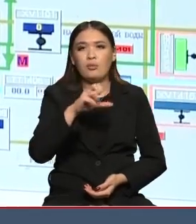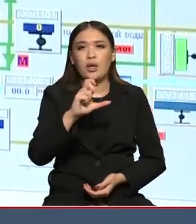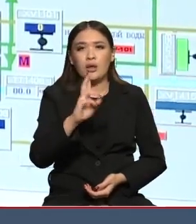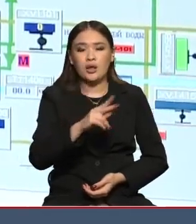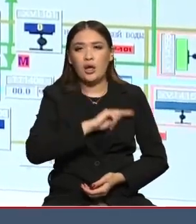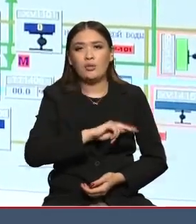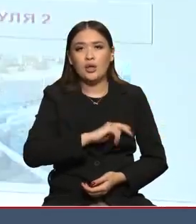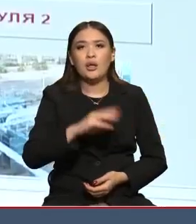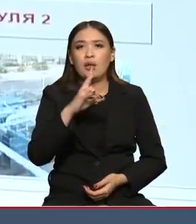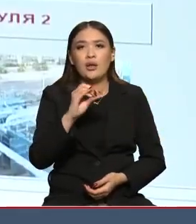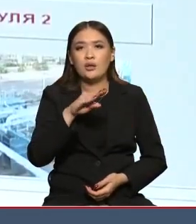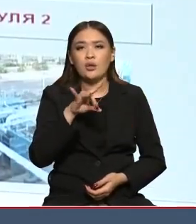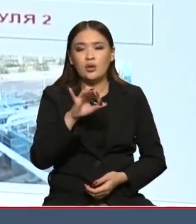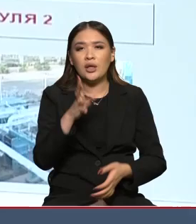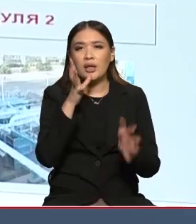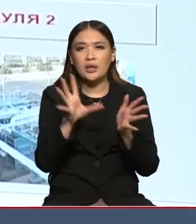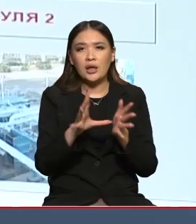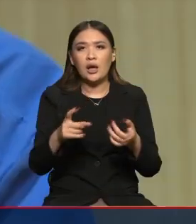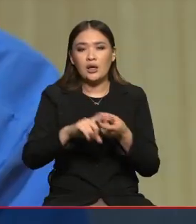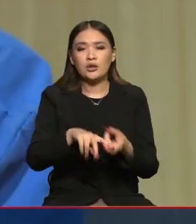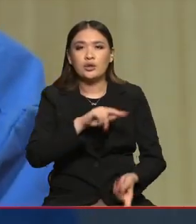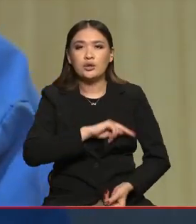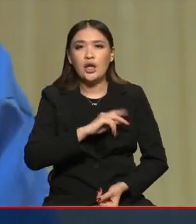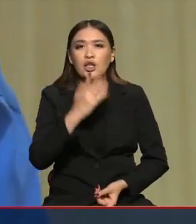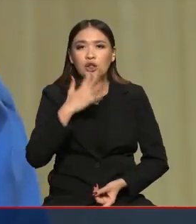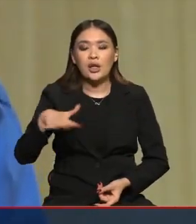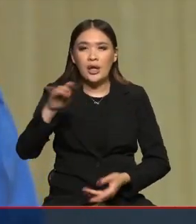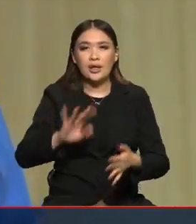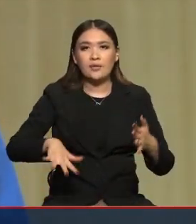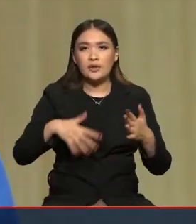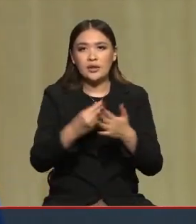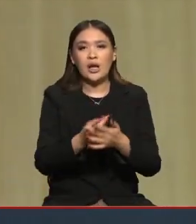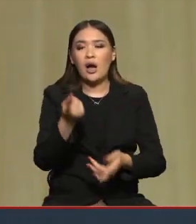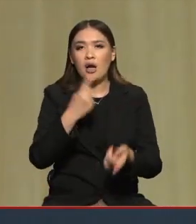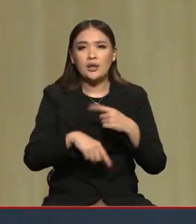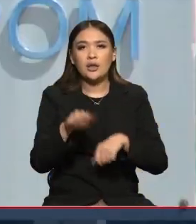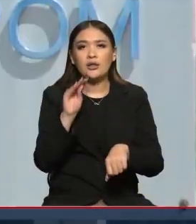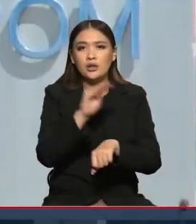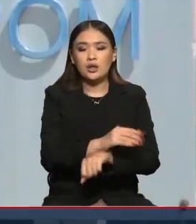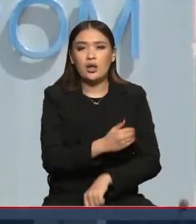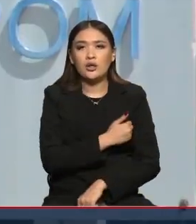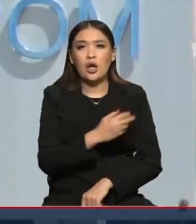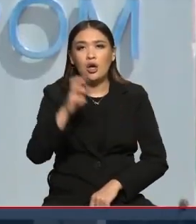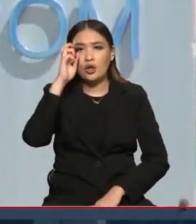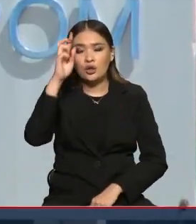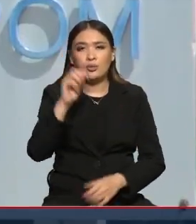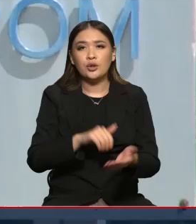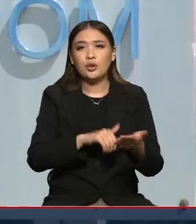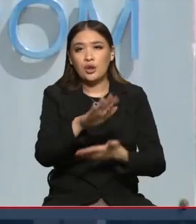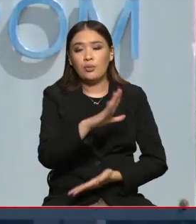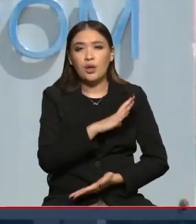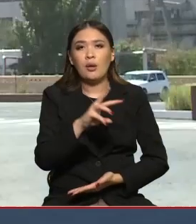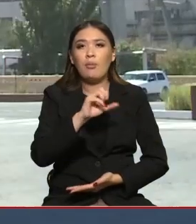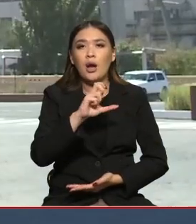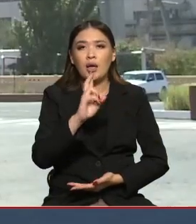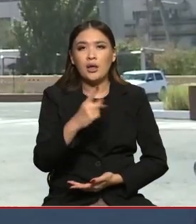өзінде жылдан нейтрондар арқылы энергия өндіреді. 10 жыл бұрын шетелдік инвесторлар атомды қайта іске қосуды ұсынған, бірақ үкімет бас тартты. Себебі маяк тек